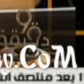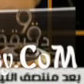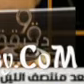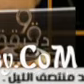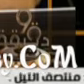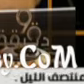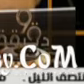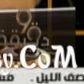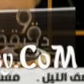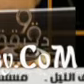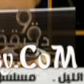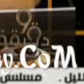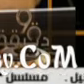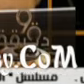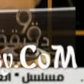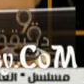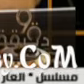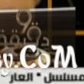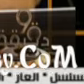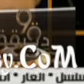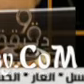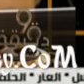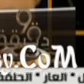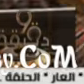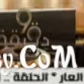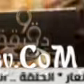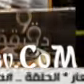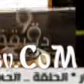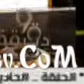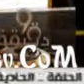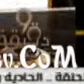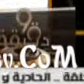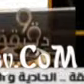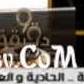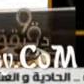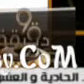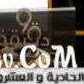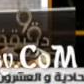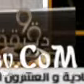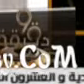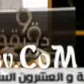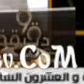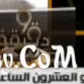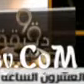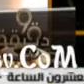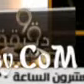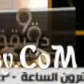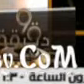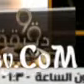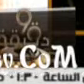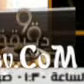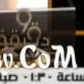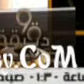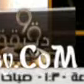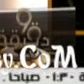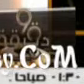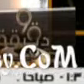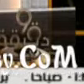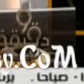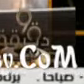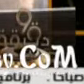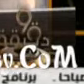1731 مواطنا في كافه التخصصات الاتحاد الع عا لغرف الشركات السياحيه اعلن وقف